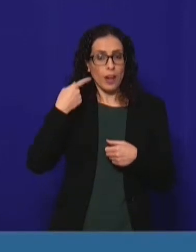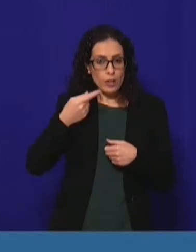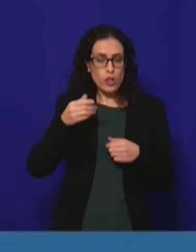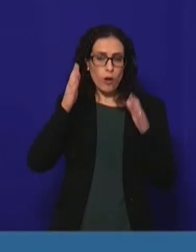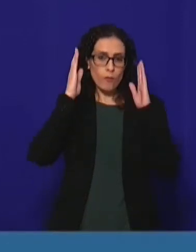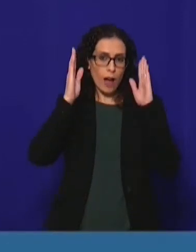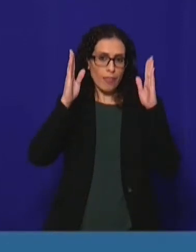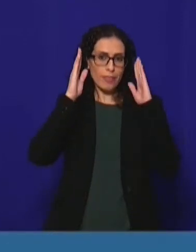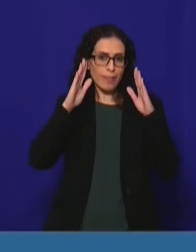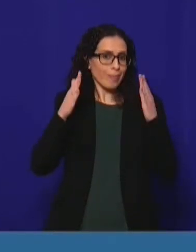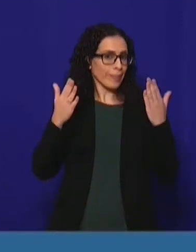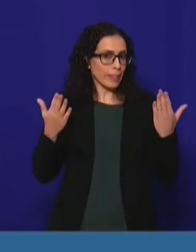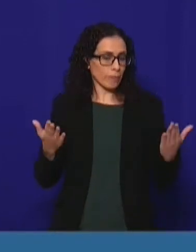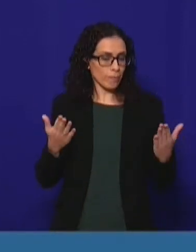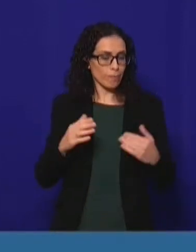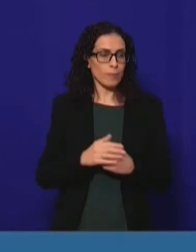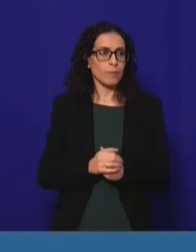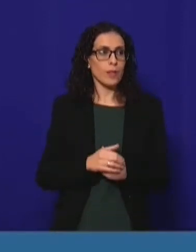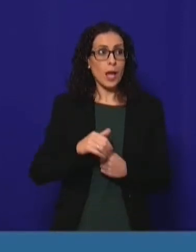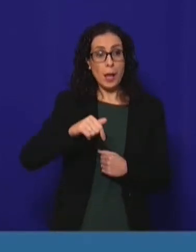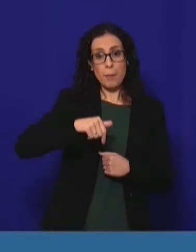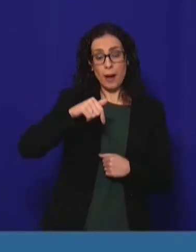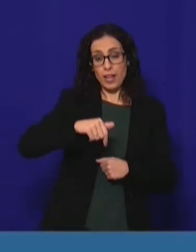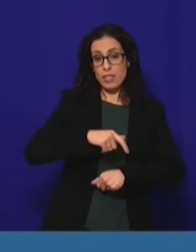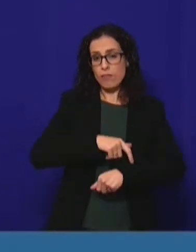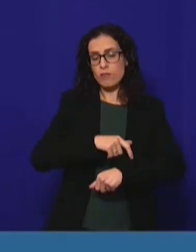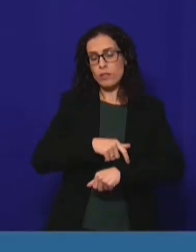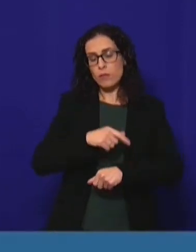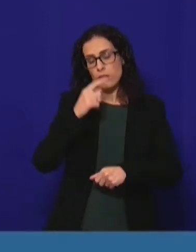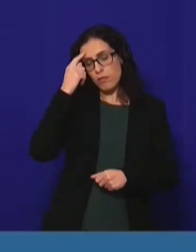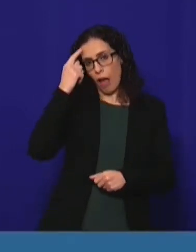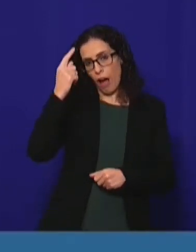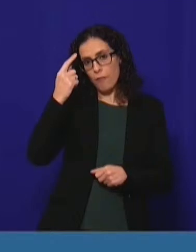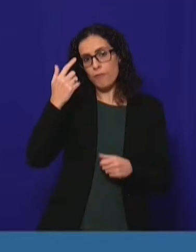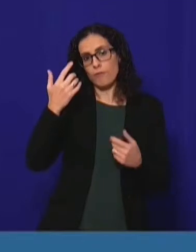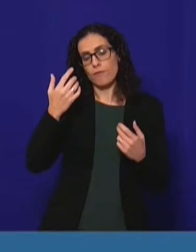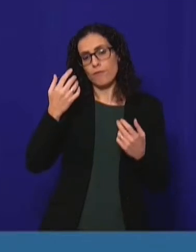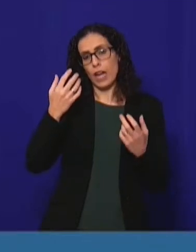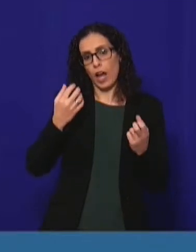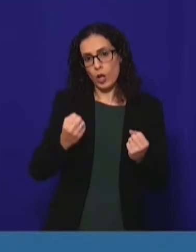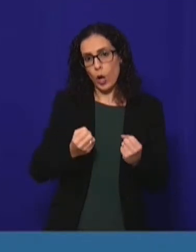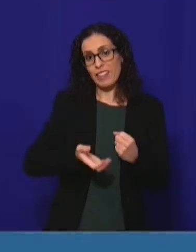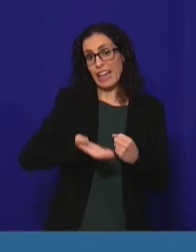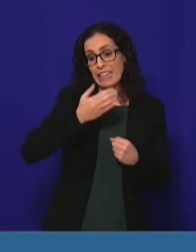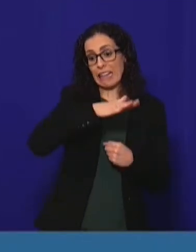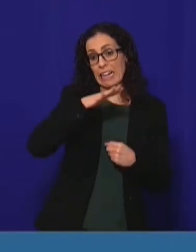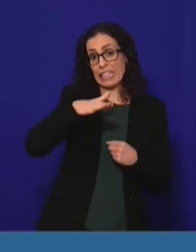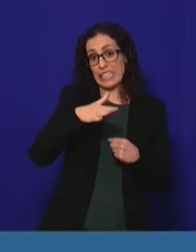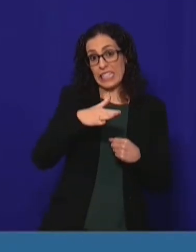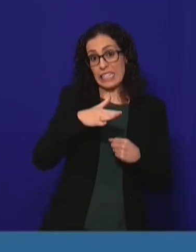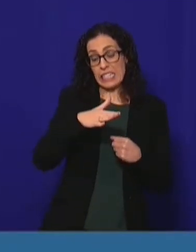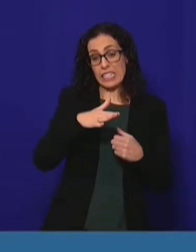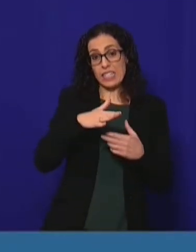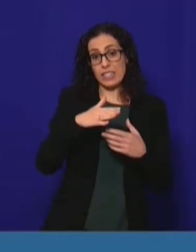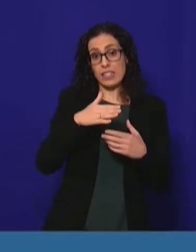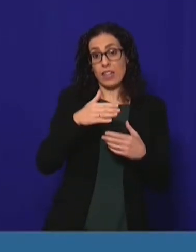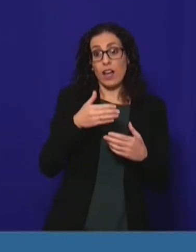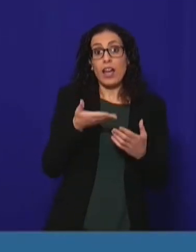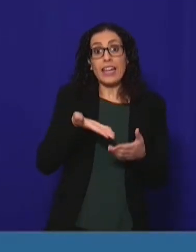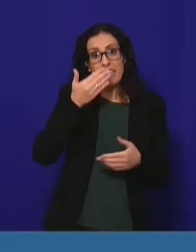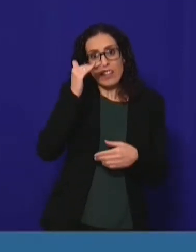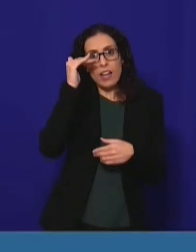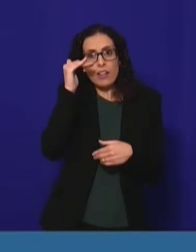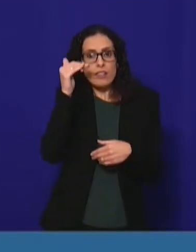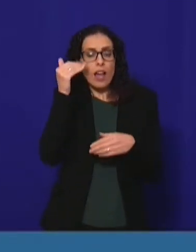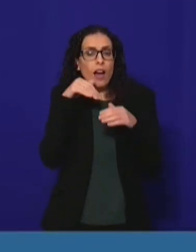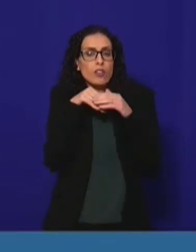importanti ħafna, speċjalment bħalissa fi żminijiet fejn nafu li ħajkollna iktar nies peress li fix-xitwa ikunu qegħdin iktar ġewwa lura